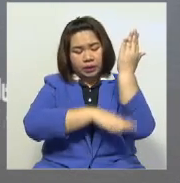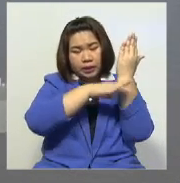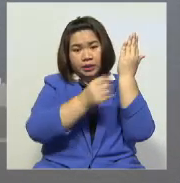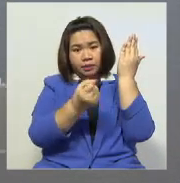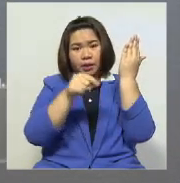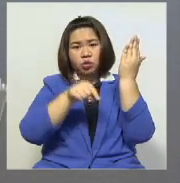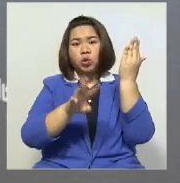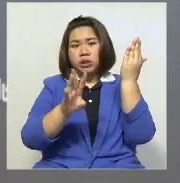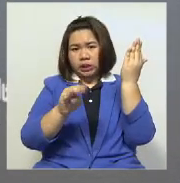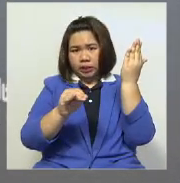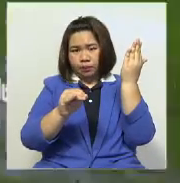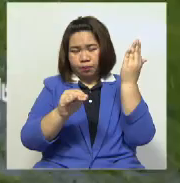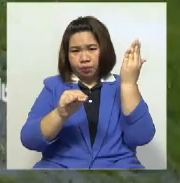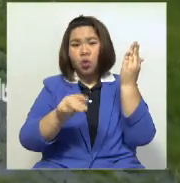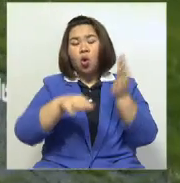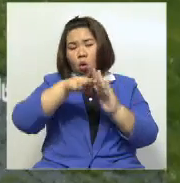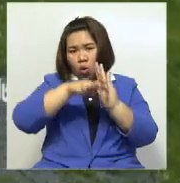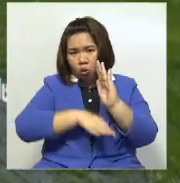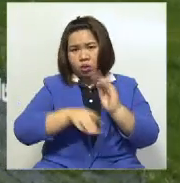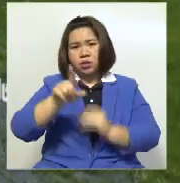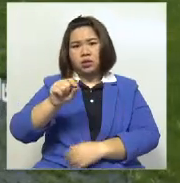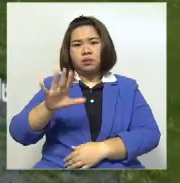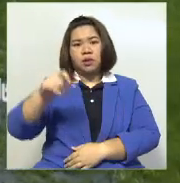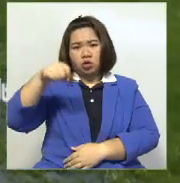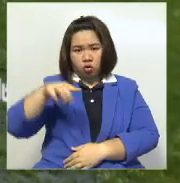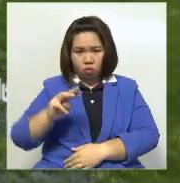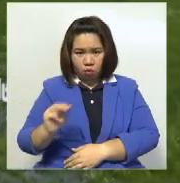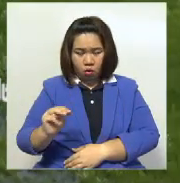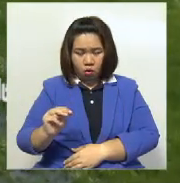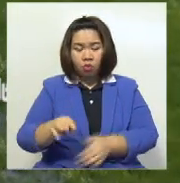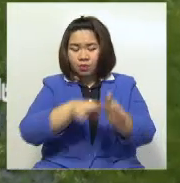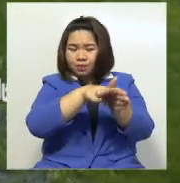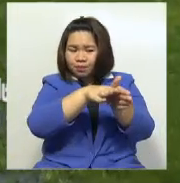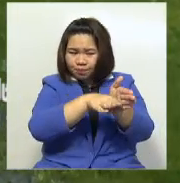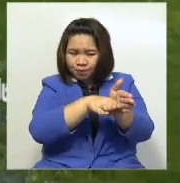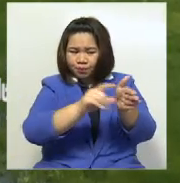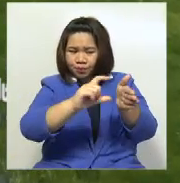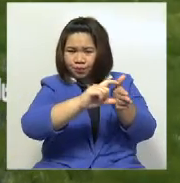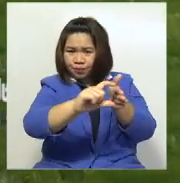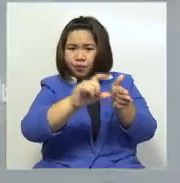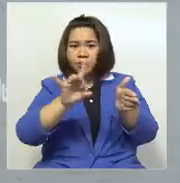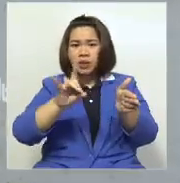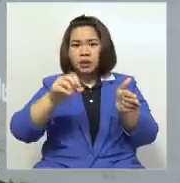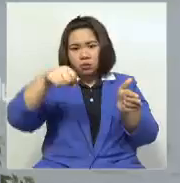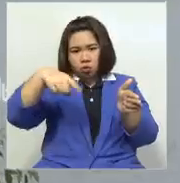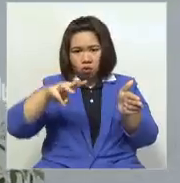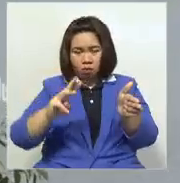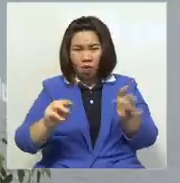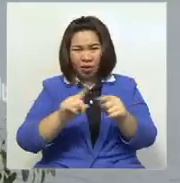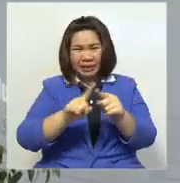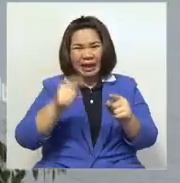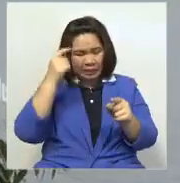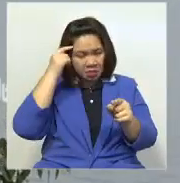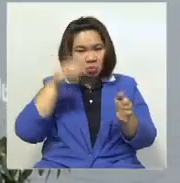นติเมตรลดลงจากเมื่อวานนี้25เซนติเมตรค่ะแล้วก็ยังต่ำกว่าตลิ่ง80เซนติเมตรแต่ระดับน้ำยังถือ